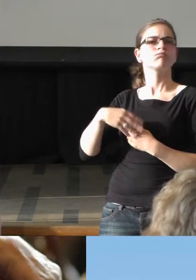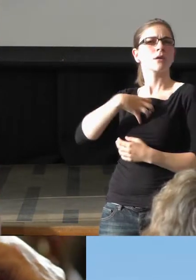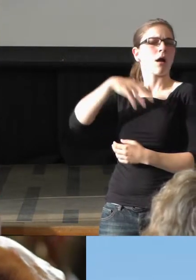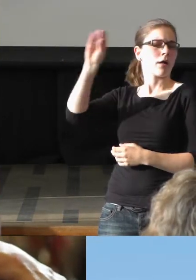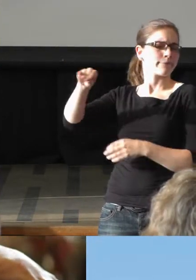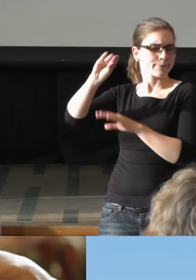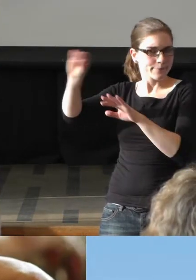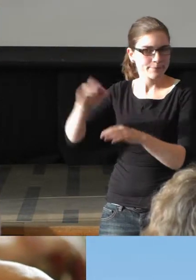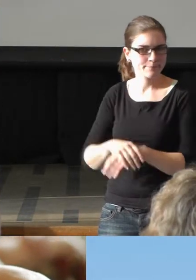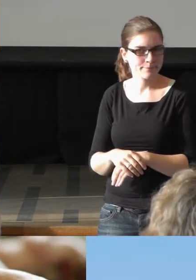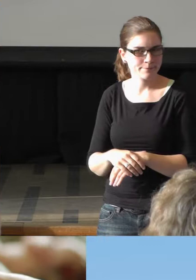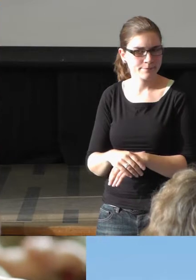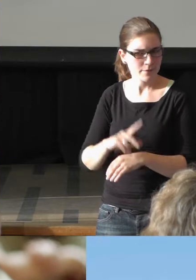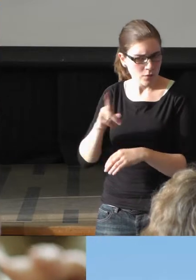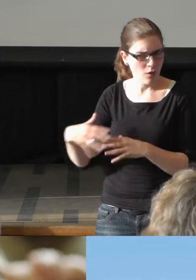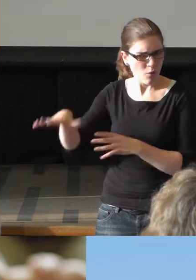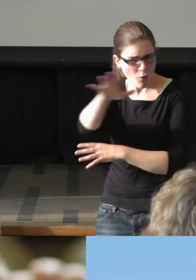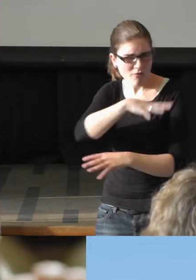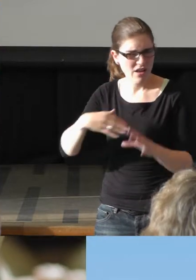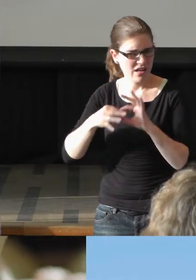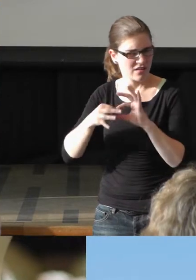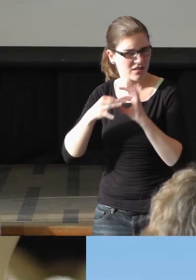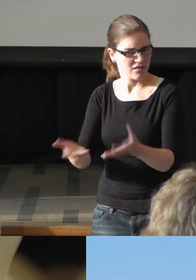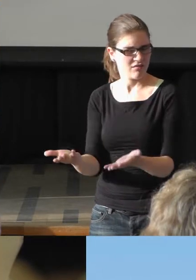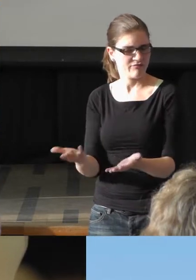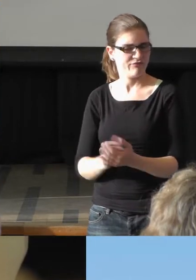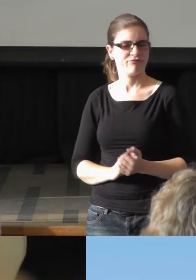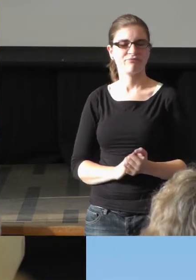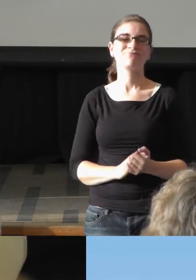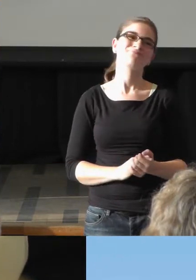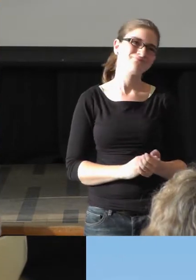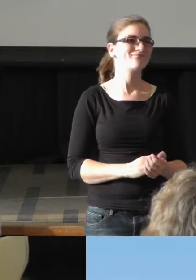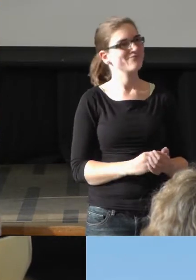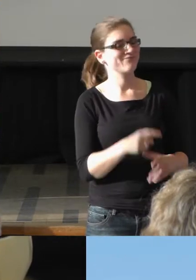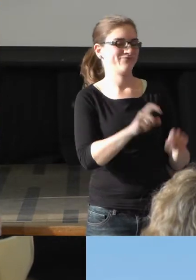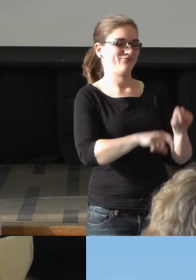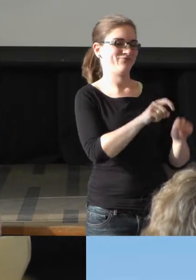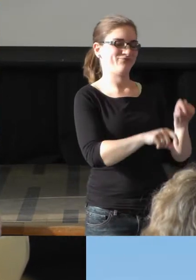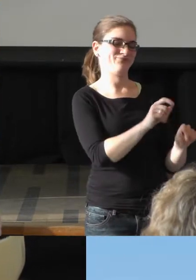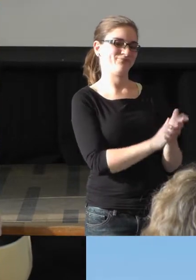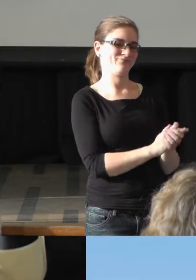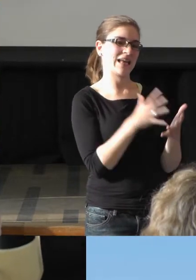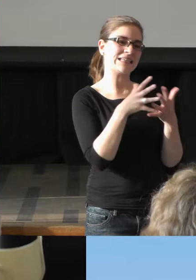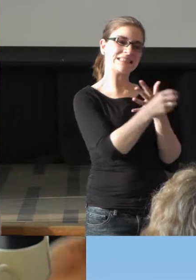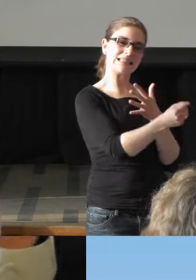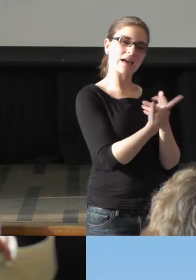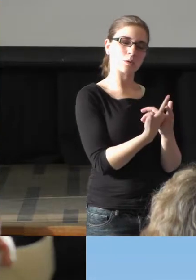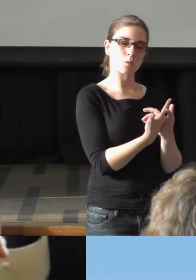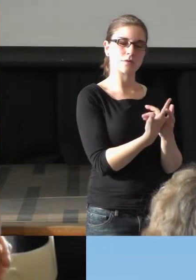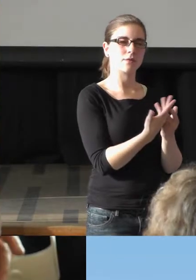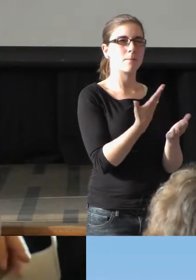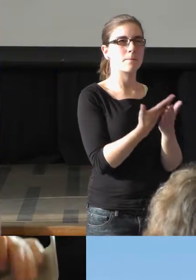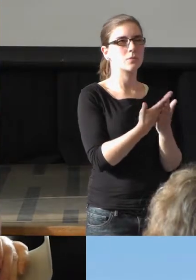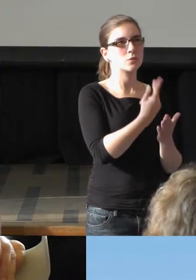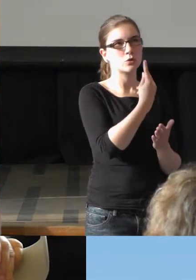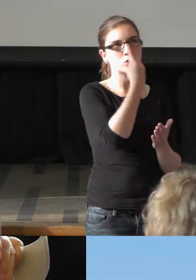hatten? Rest is Lex, wäre vielleicht... Also ich denke, bei Rest is Lex ist die Diagnose, wenn man das weiter zurückverfolgt,